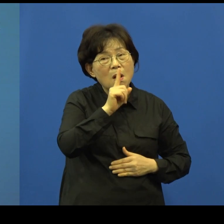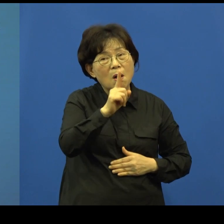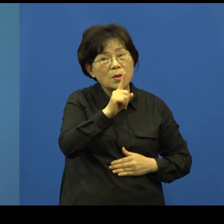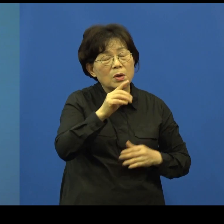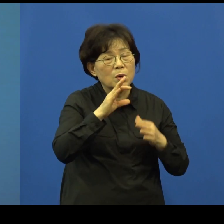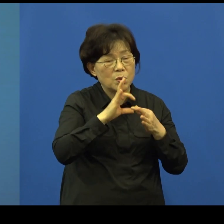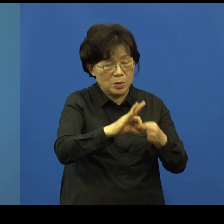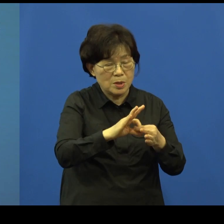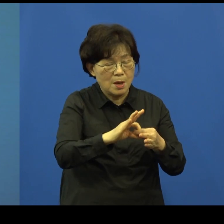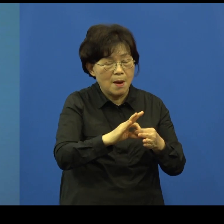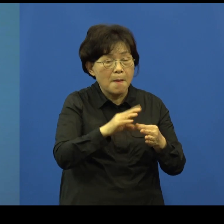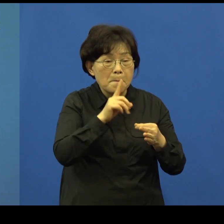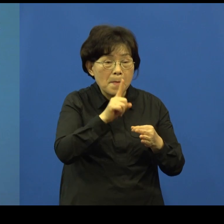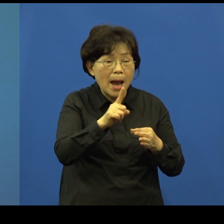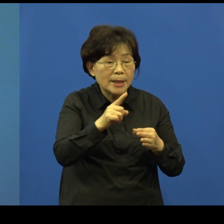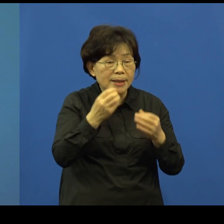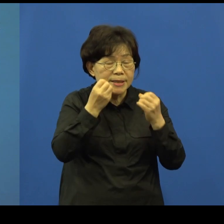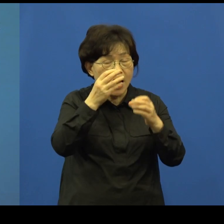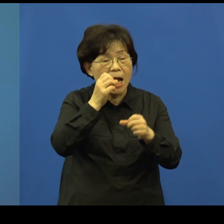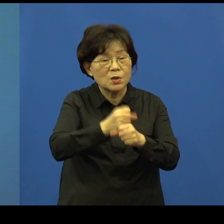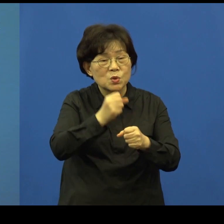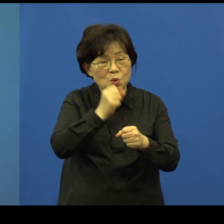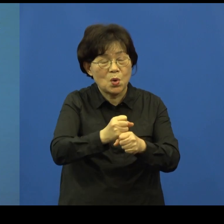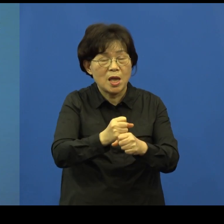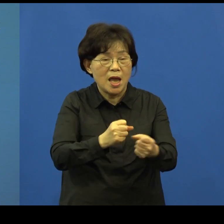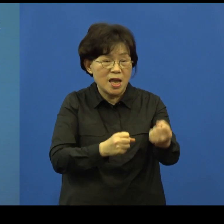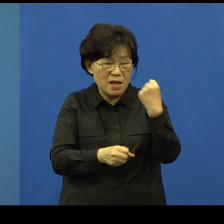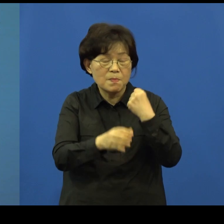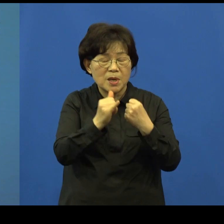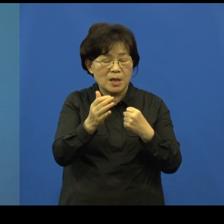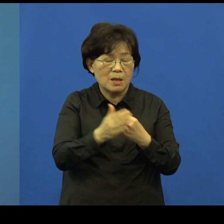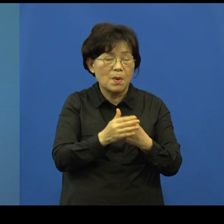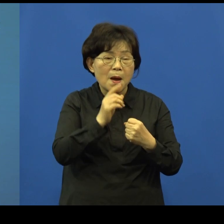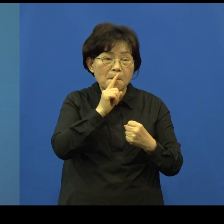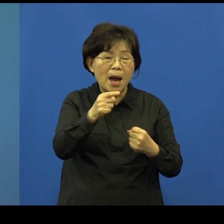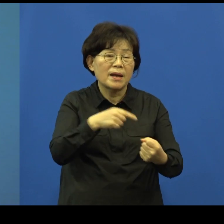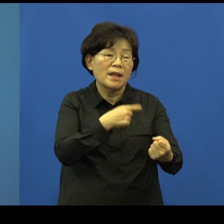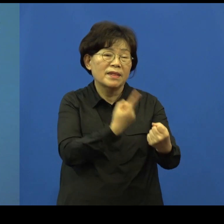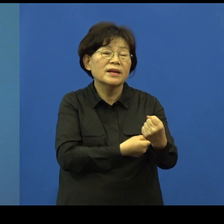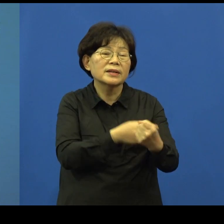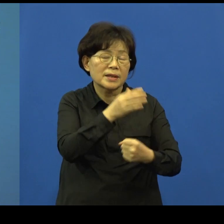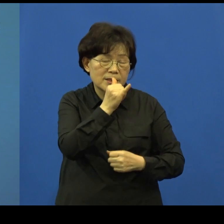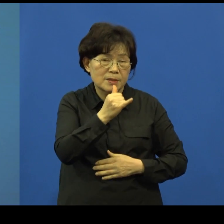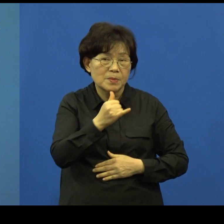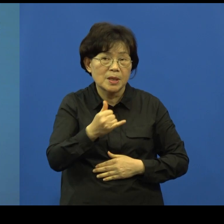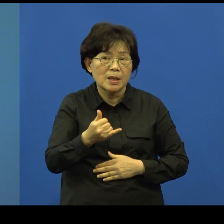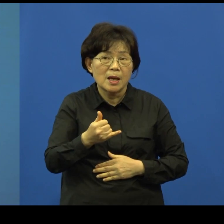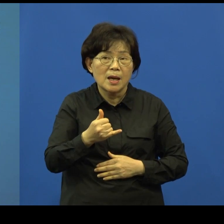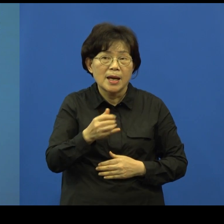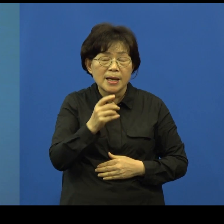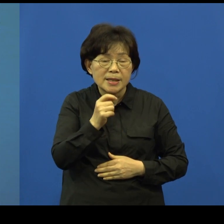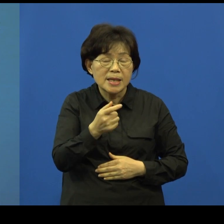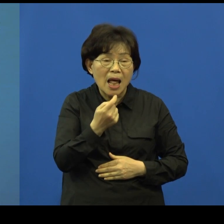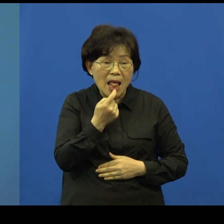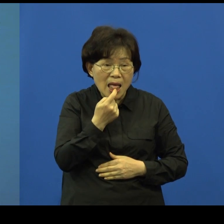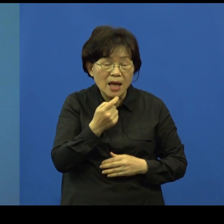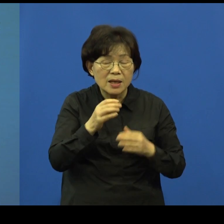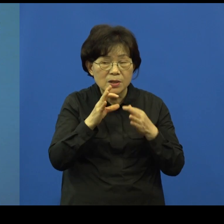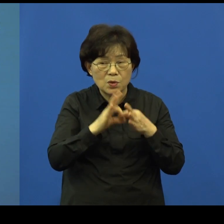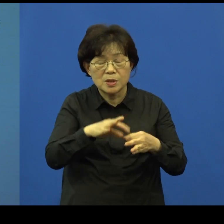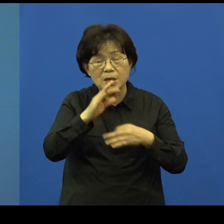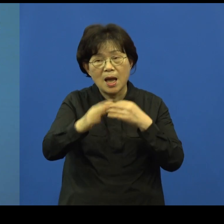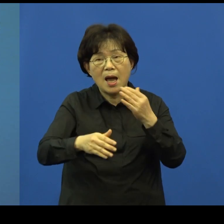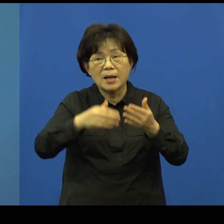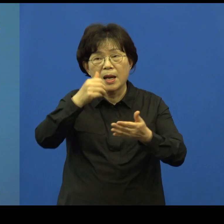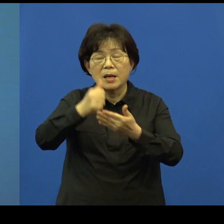말은 창조의 역사를 일으키기 때문에. 말에 능력이 있어요. 여러분, 이 작은 혀를 통하여